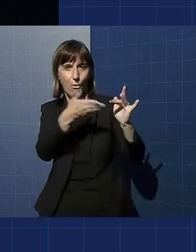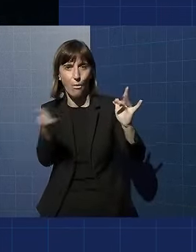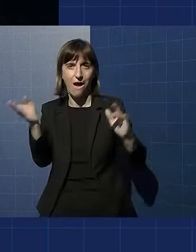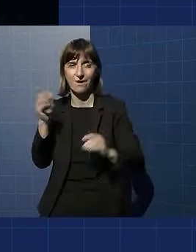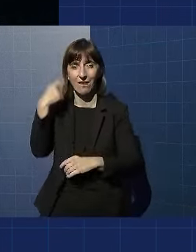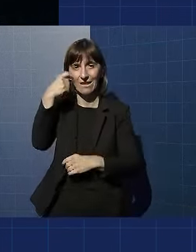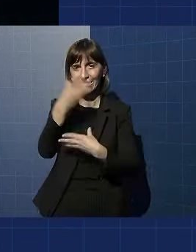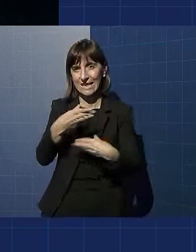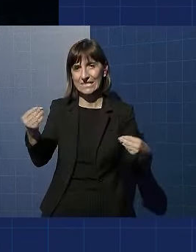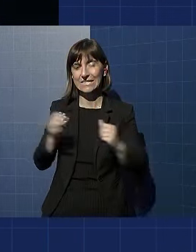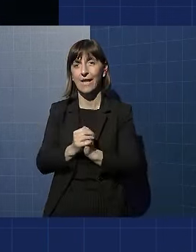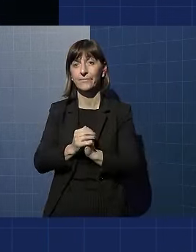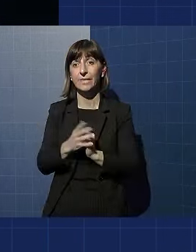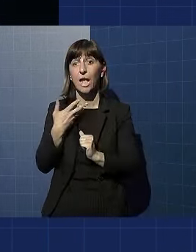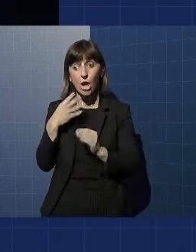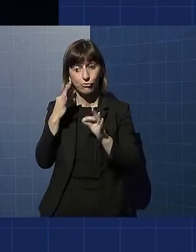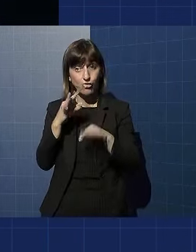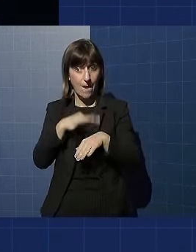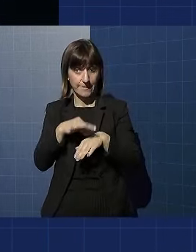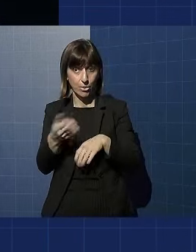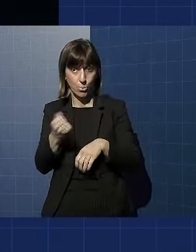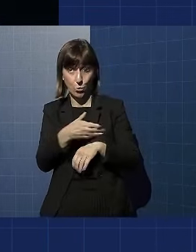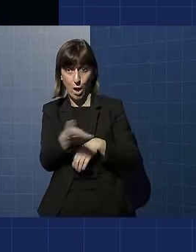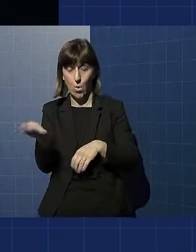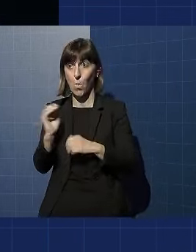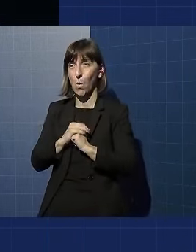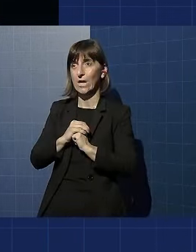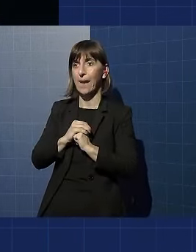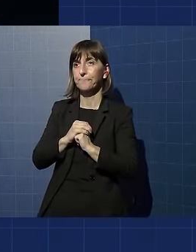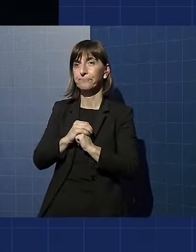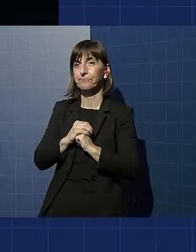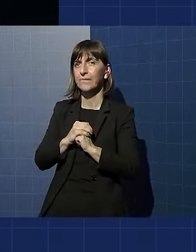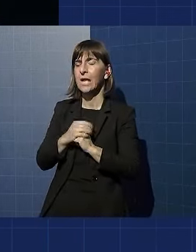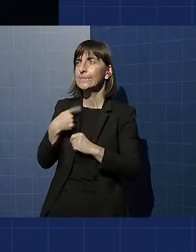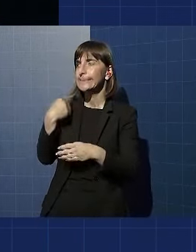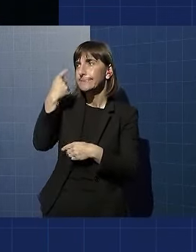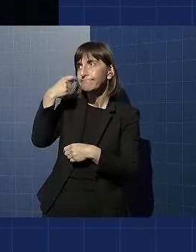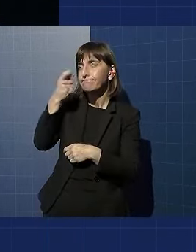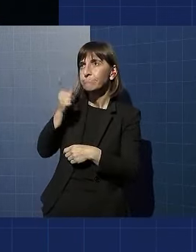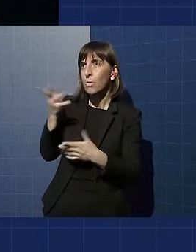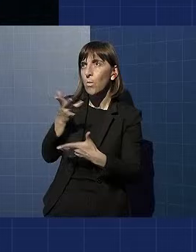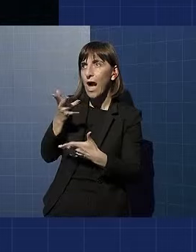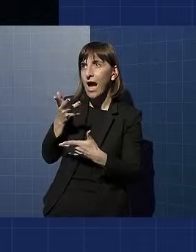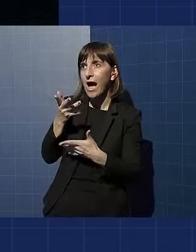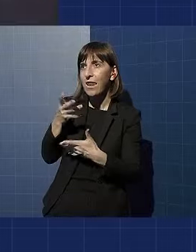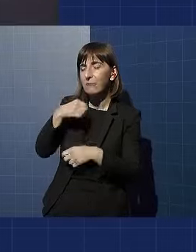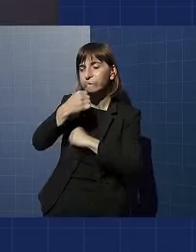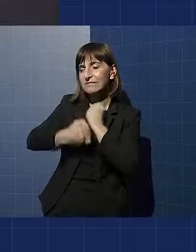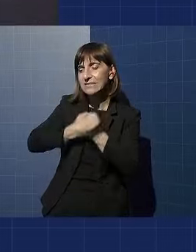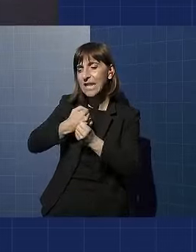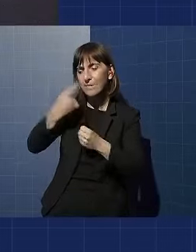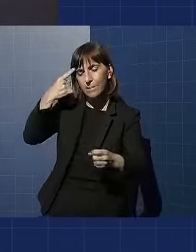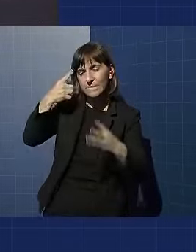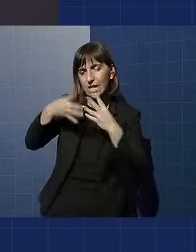abbiamo ancora qualche minuto. Grazie. Sì, mi interessavano le dinamiche psicologiche del team che doveva affrontare